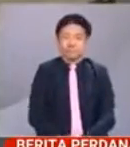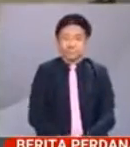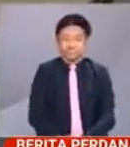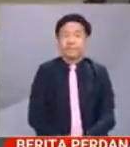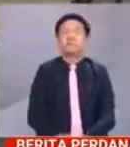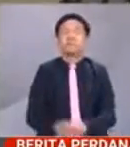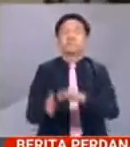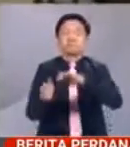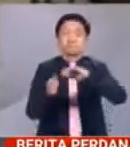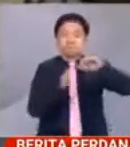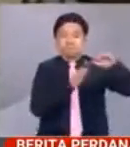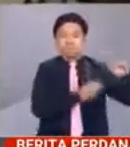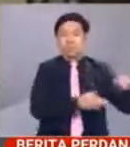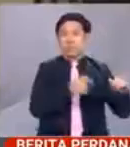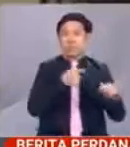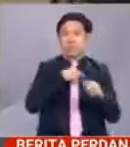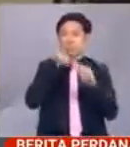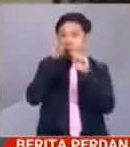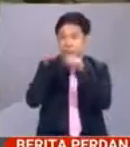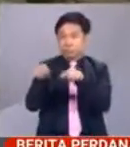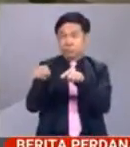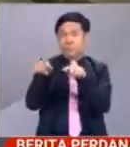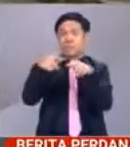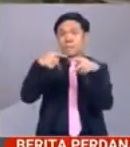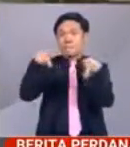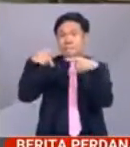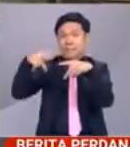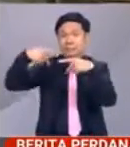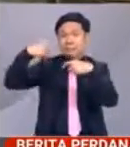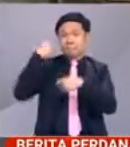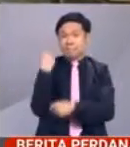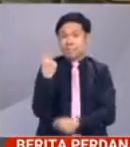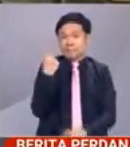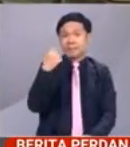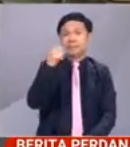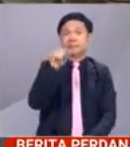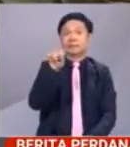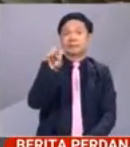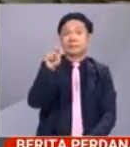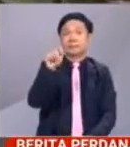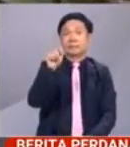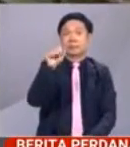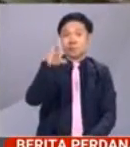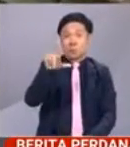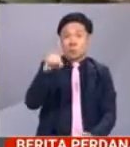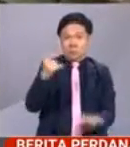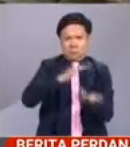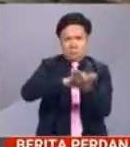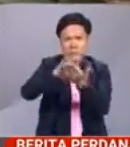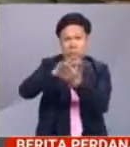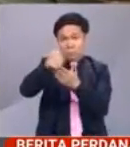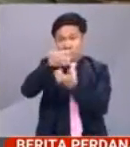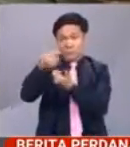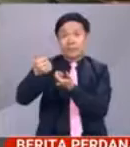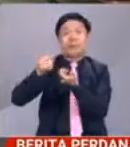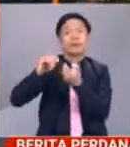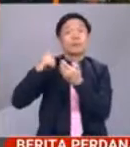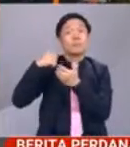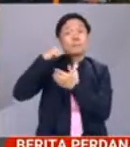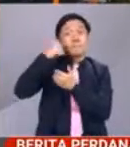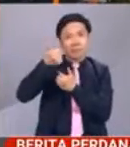Sementara itu, kunjungan ke Pasar Sentul, kerja-kerja Nyah Kuman sedang dilakukan sebagai persediaan pembukaan kepada orang awam esok.